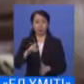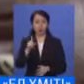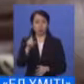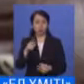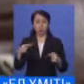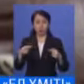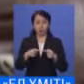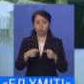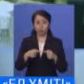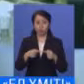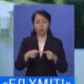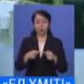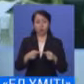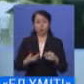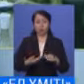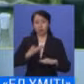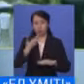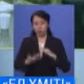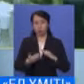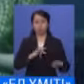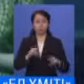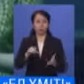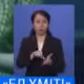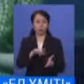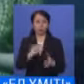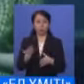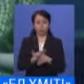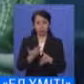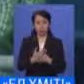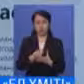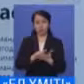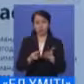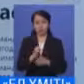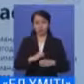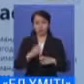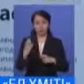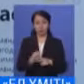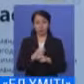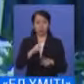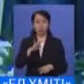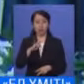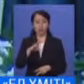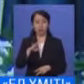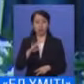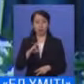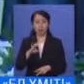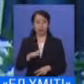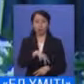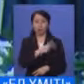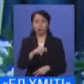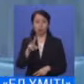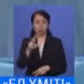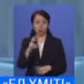нации 100 конкретных шагов мероприятии приняли участие помощник президента секретарь совета безопасности асет исекешев и около